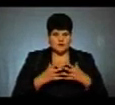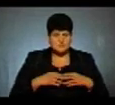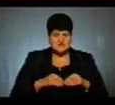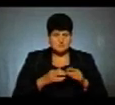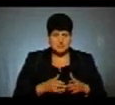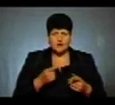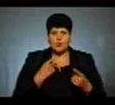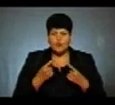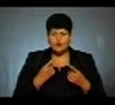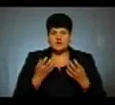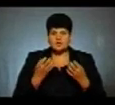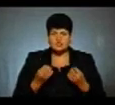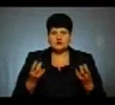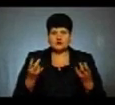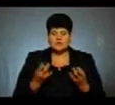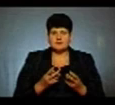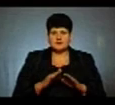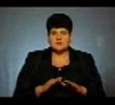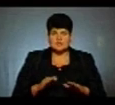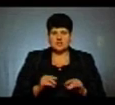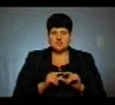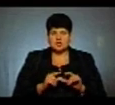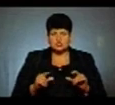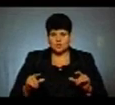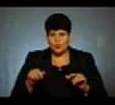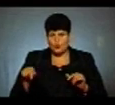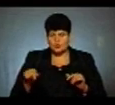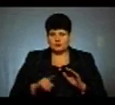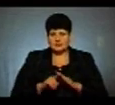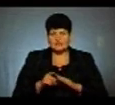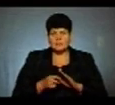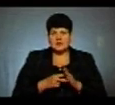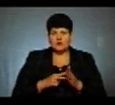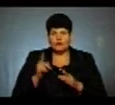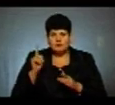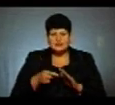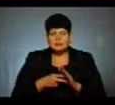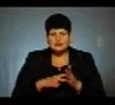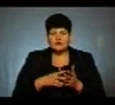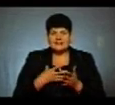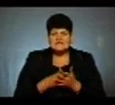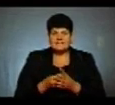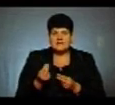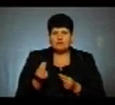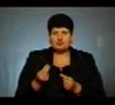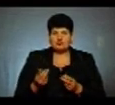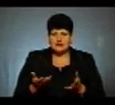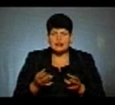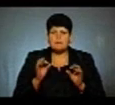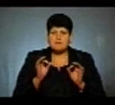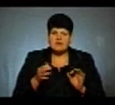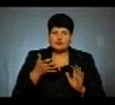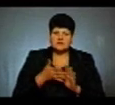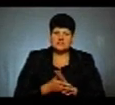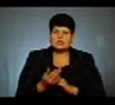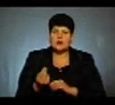ще про те, що варто дітей вже з шкільної лавки вчити планувати, вміти планувати свій бюджет, як правильно витрачати гроші,